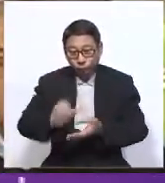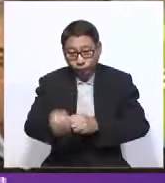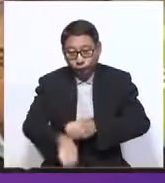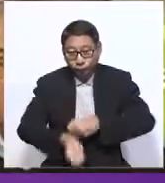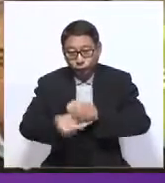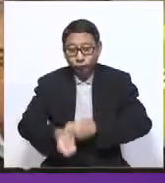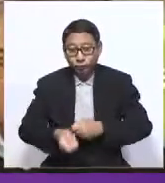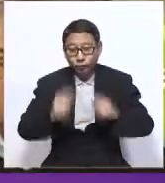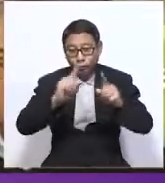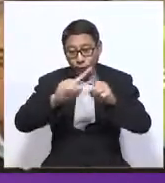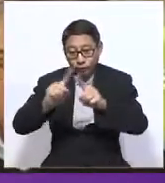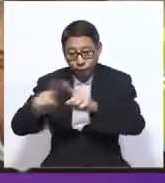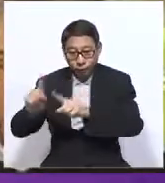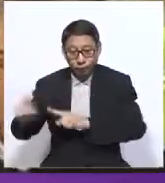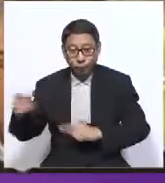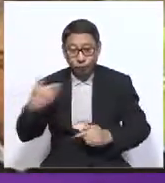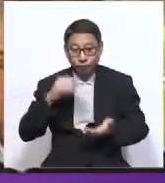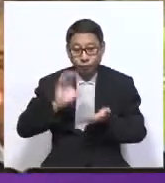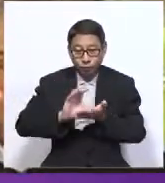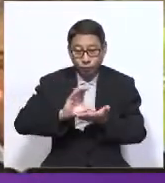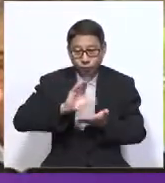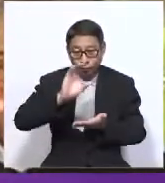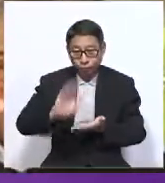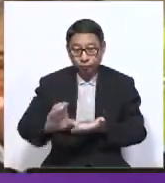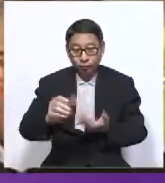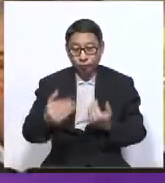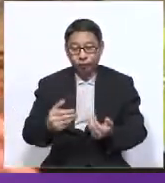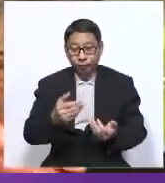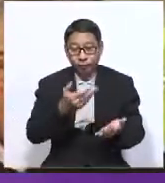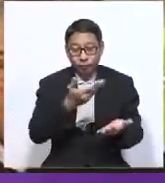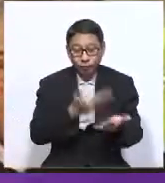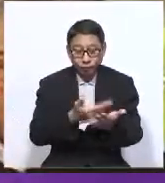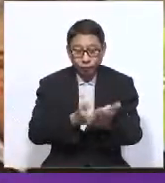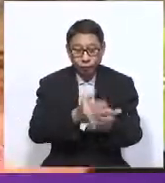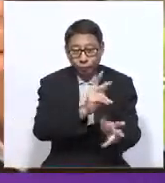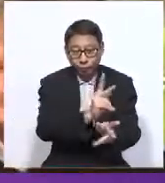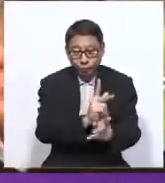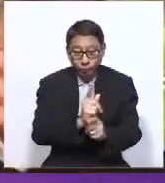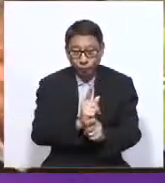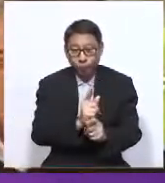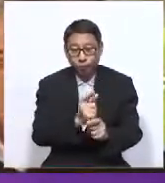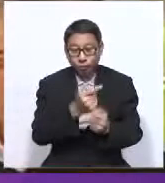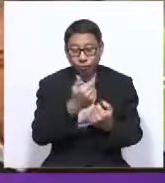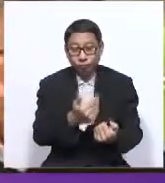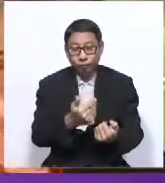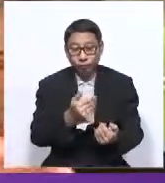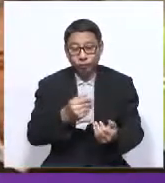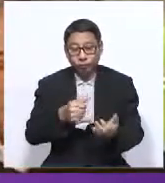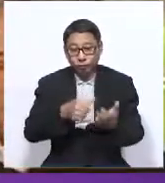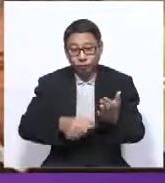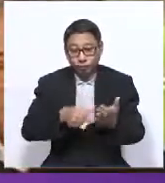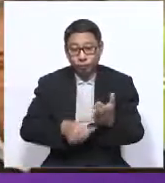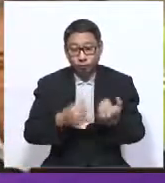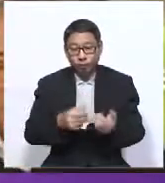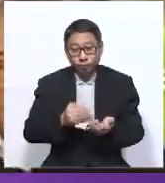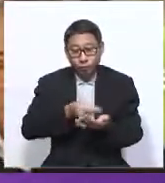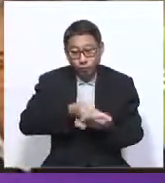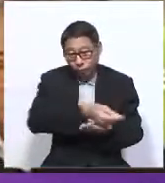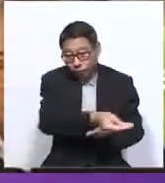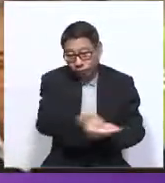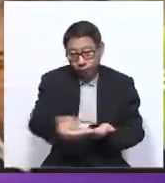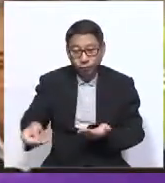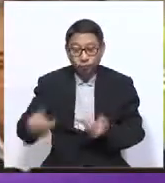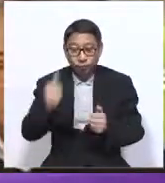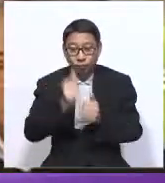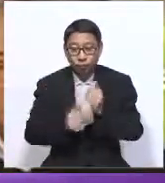ทด้วยกันเพราะฉะนั้นงบประมาณที่ได้มาจากการเก็บภาษีเนี่ยมันต้องใช้จ่ายให้มันถึงทุกคนเขาด้วยแต่โอเคส่